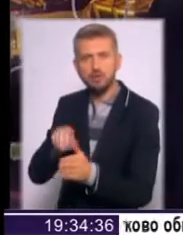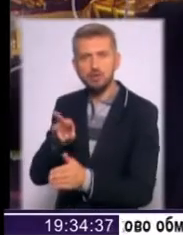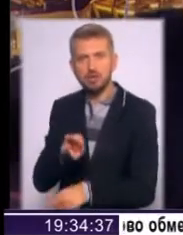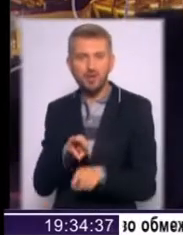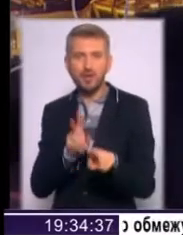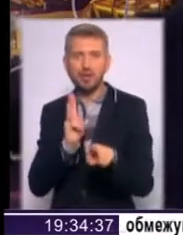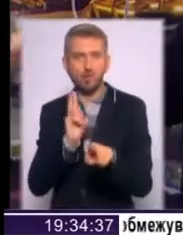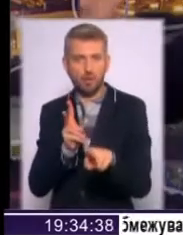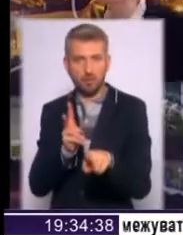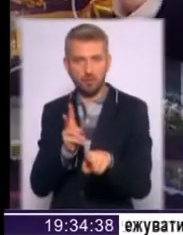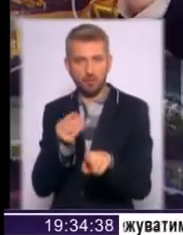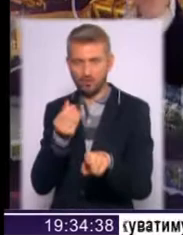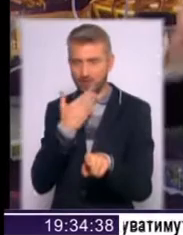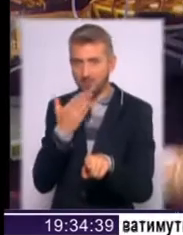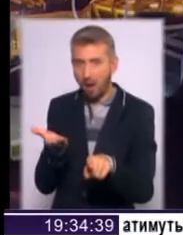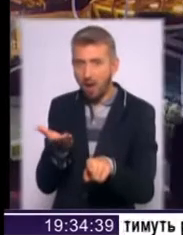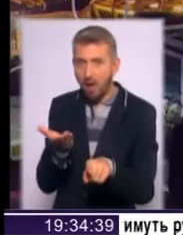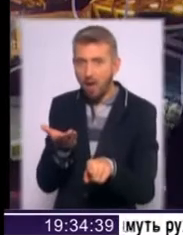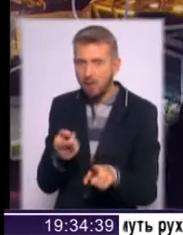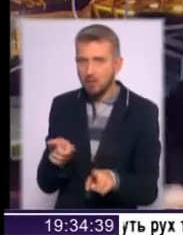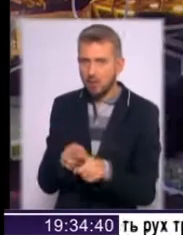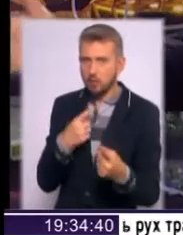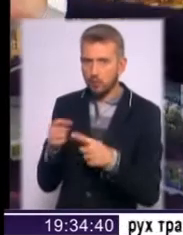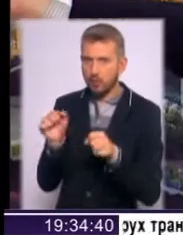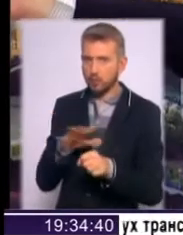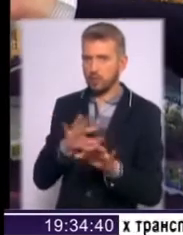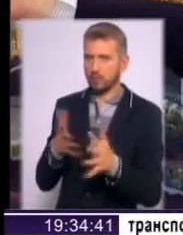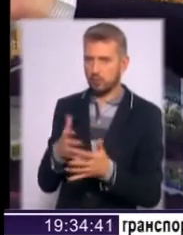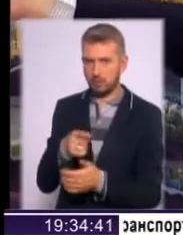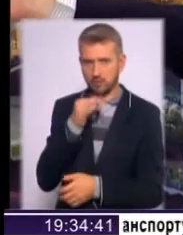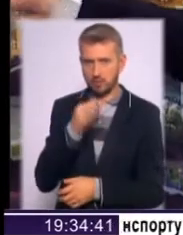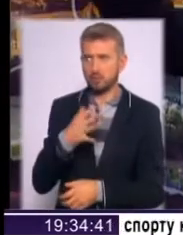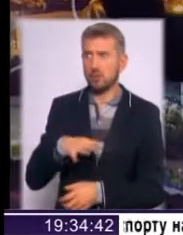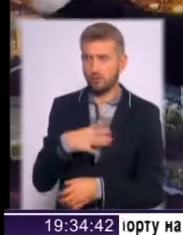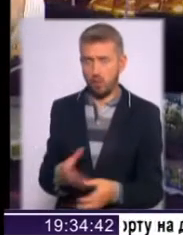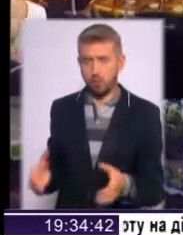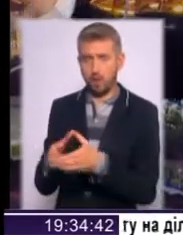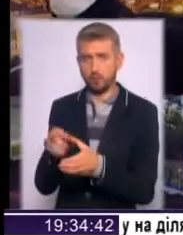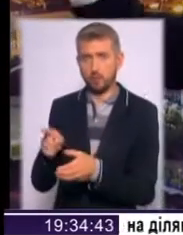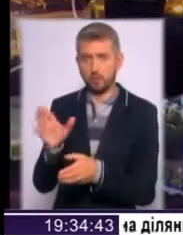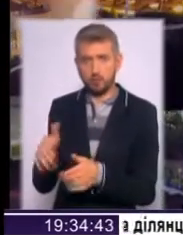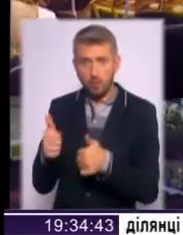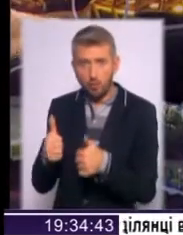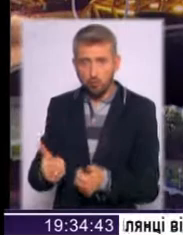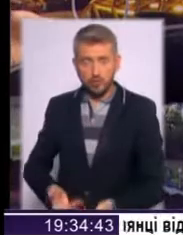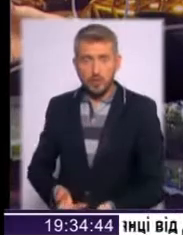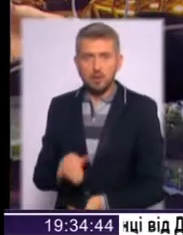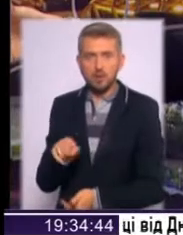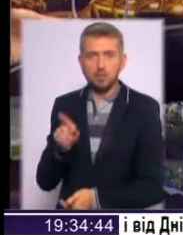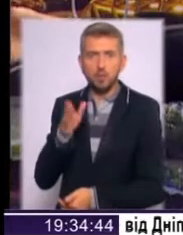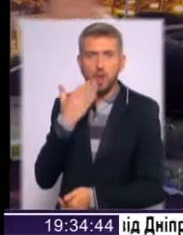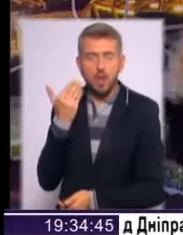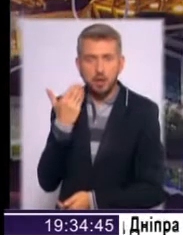в кого не класно, то тоді отака розмова може і відбутися. І той скаже, та навіщо тобі об'єднуватися? Ти так будеш жити, тобі буде навіть